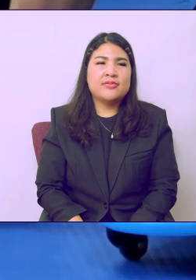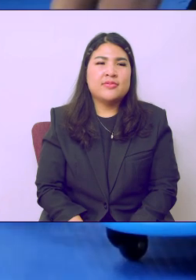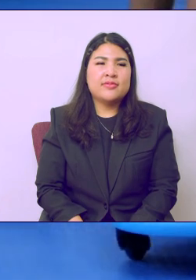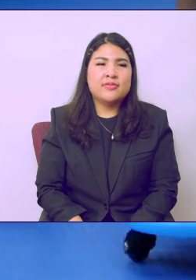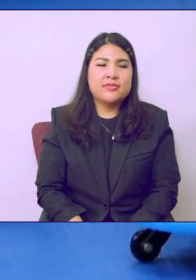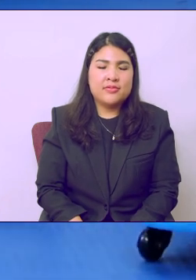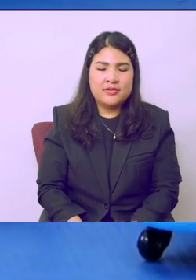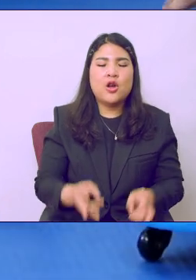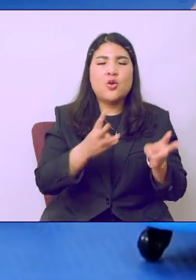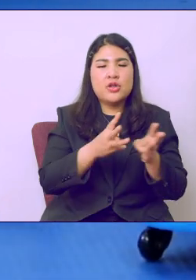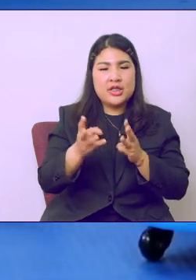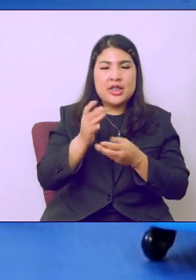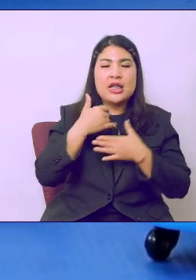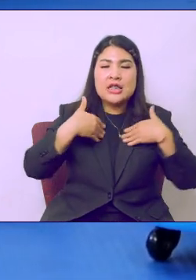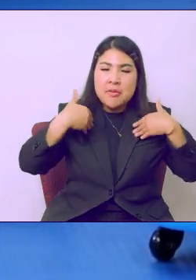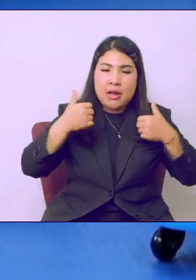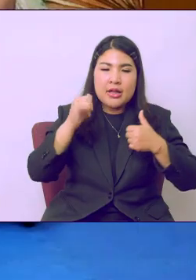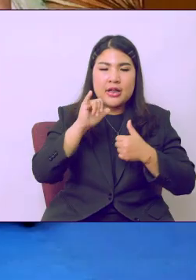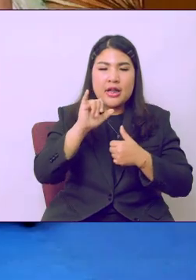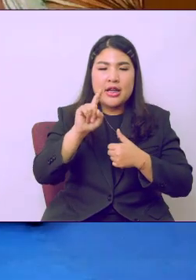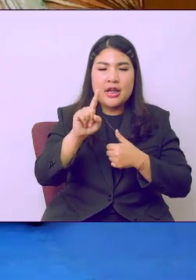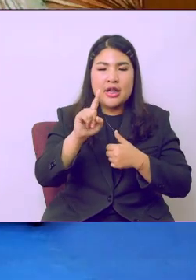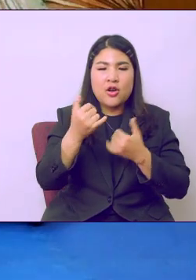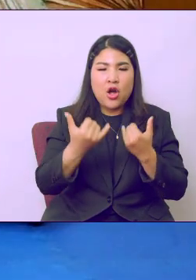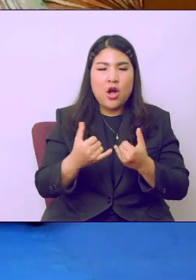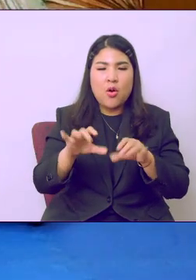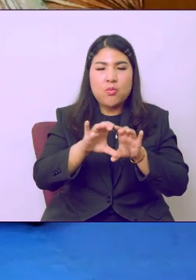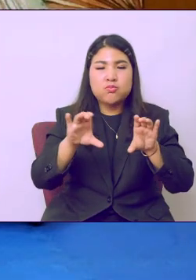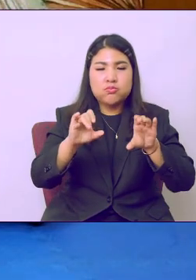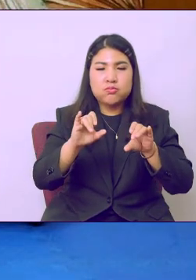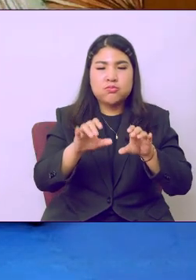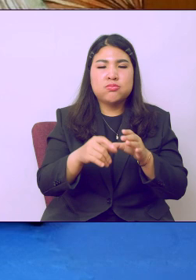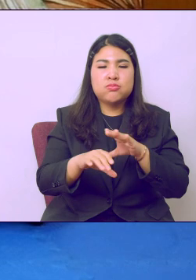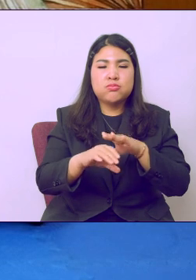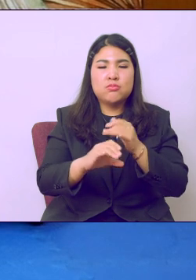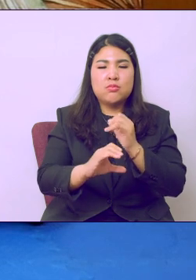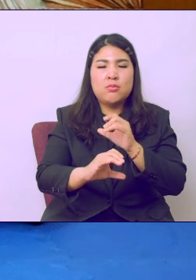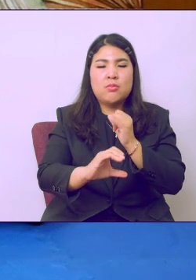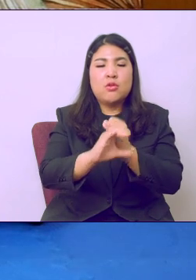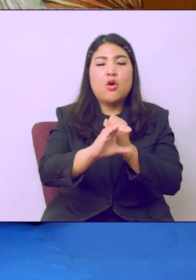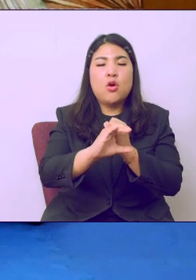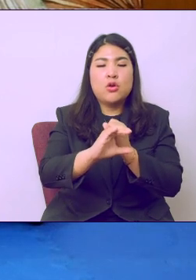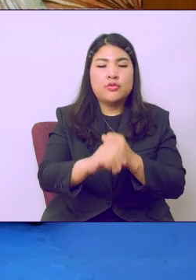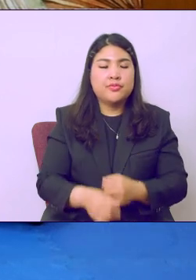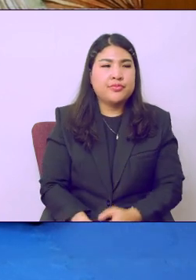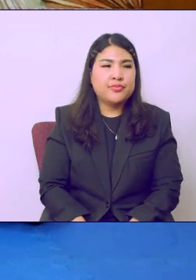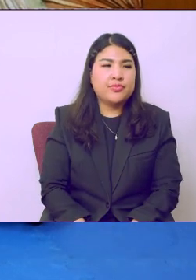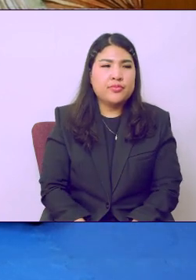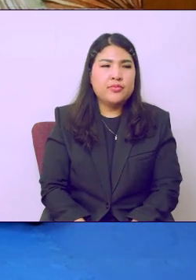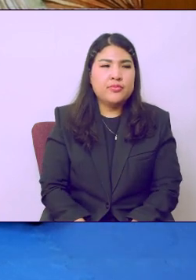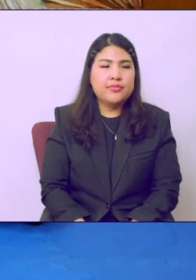ก่อนอ่าหาที่สบายที่สุดให้เขาก่อนขอหมอนลองขาอีกใบนึงก็ได้ครับขอหมอนสีสีส้ม